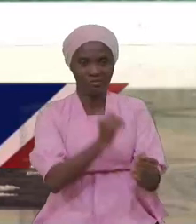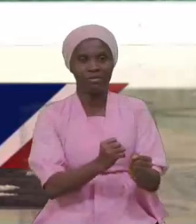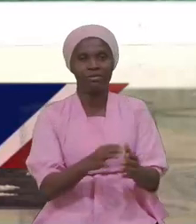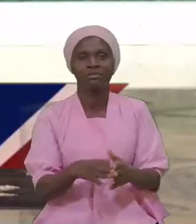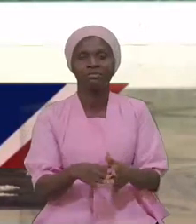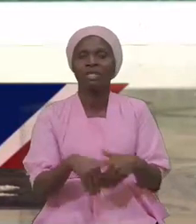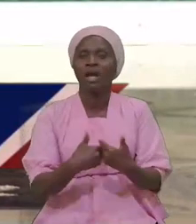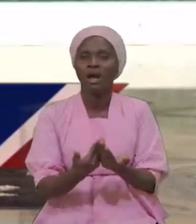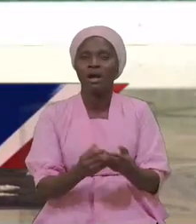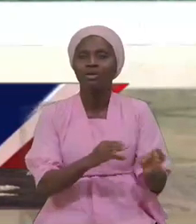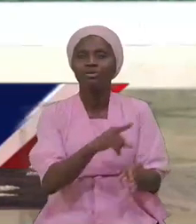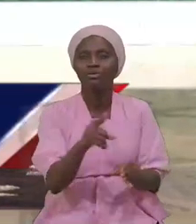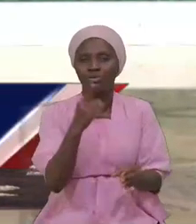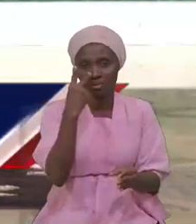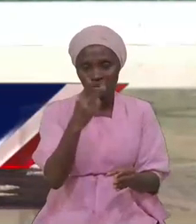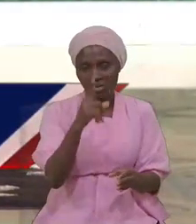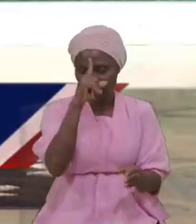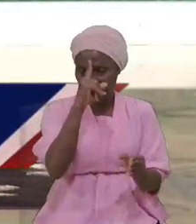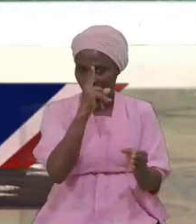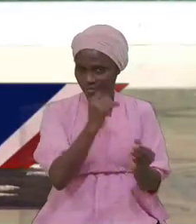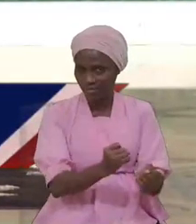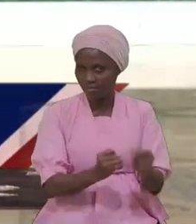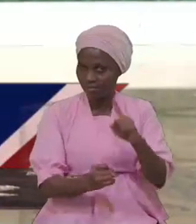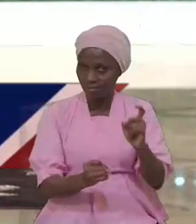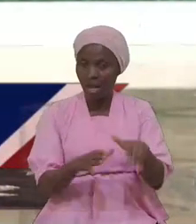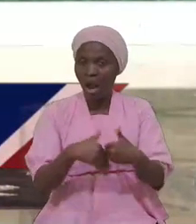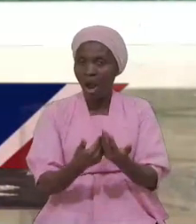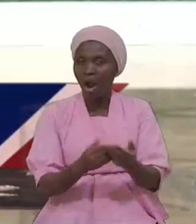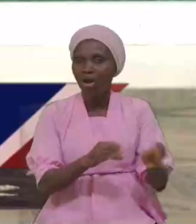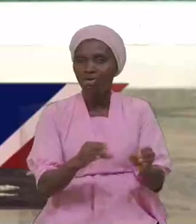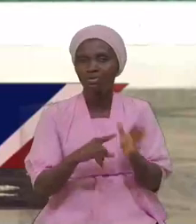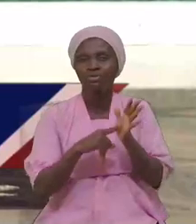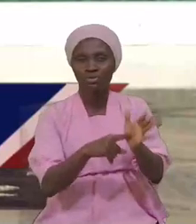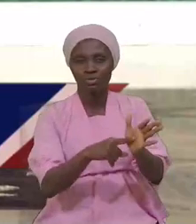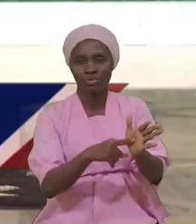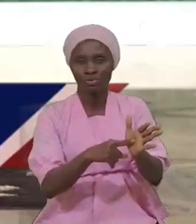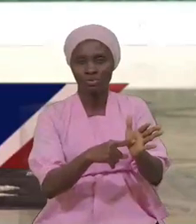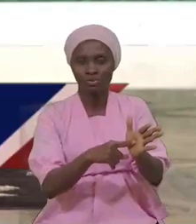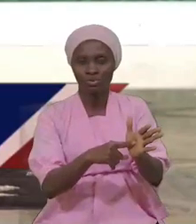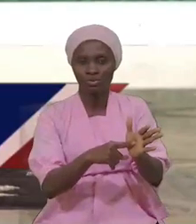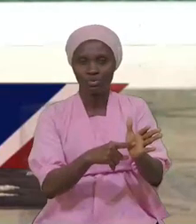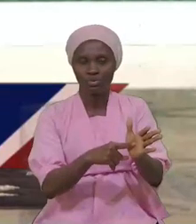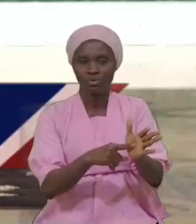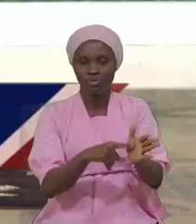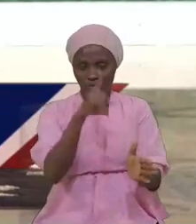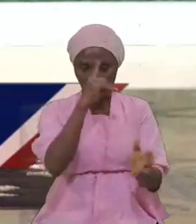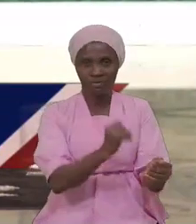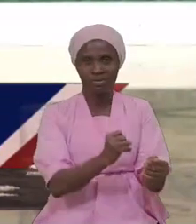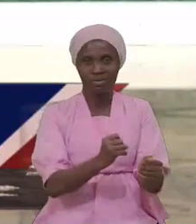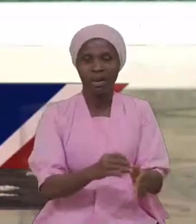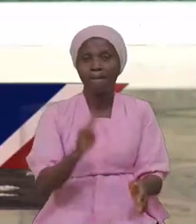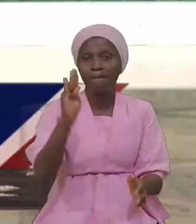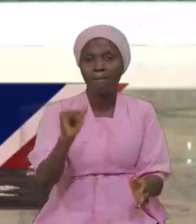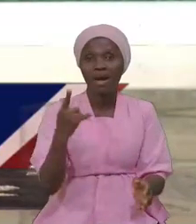Comment voyez-vous la foi? Comment montrez-vous la foi? Par les œuvres, par les